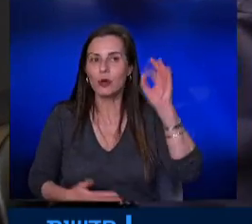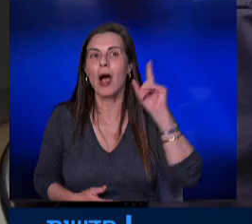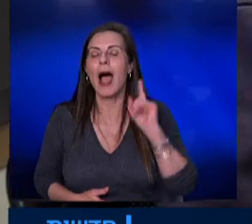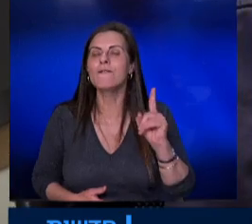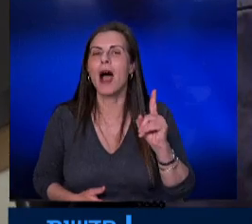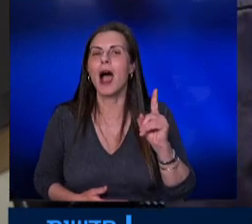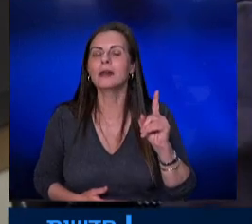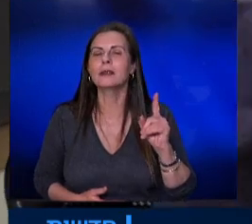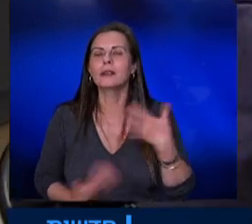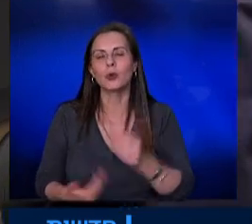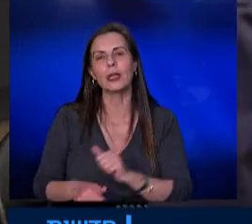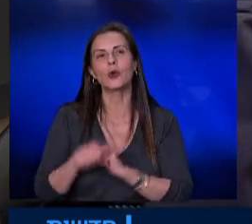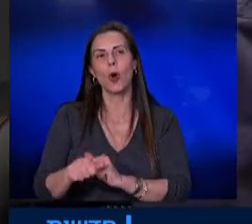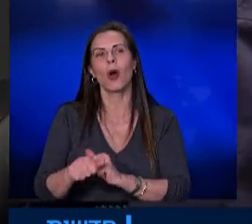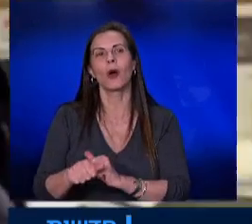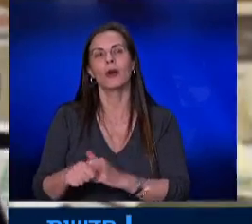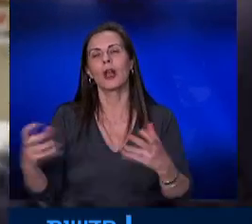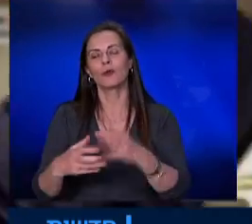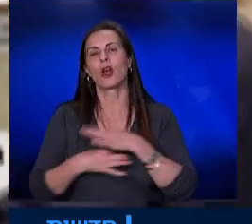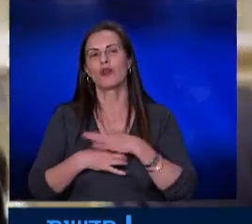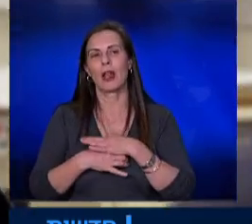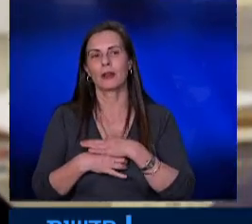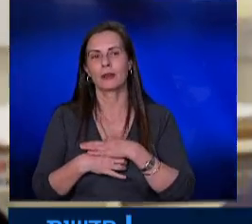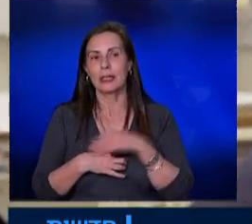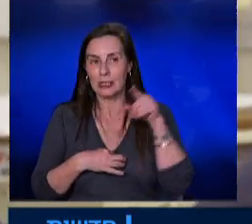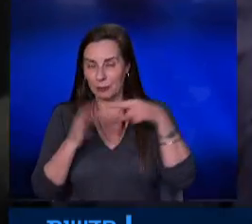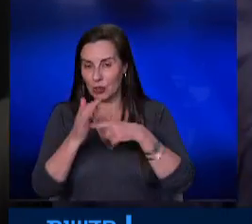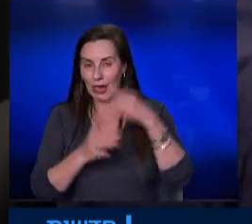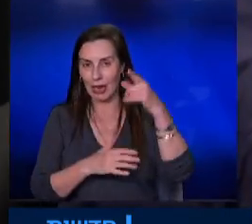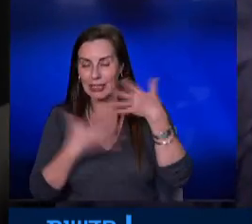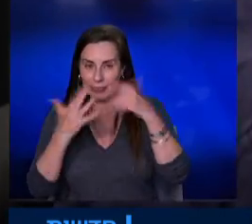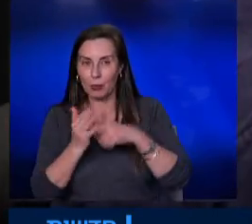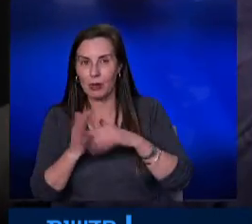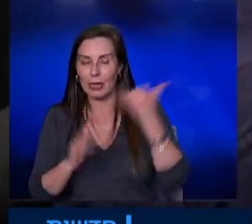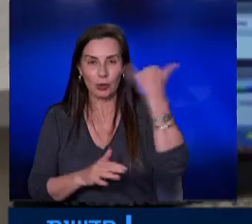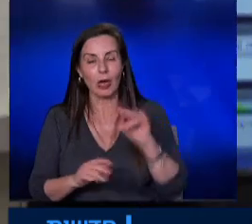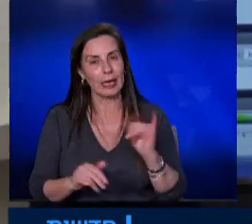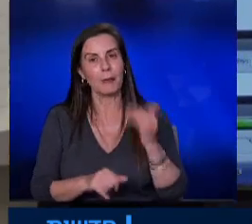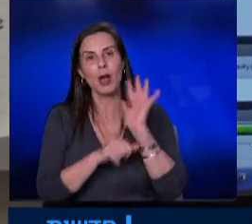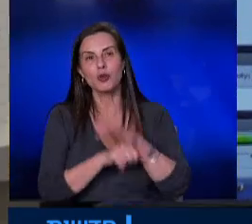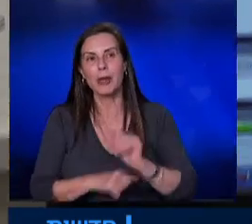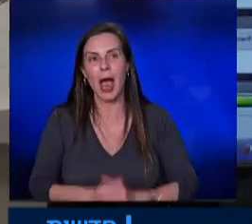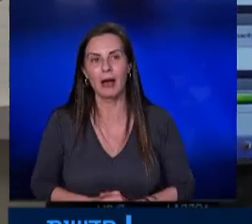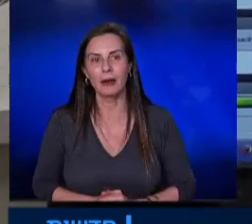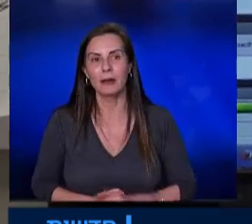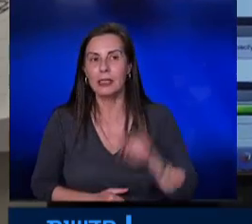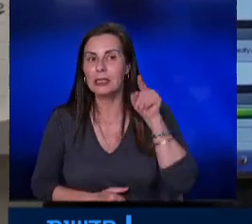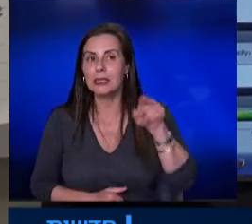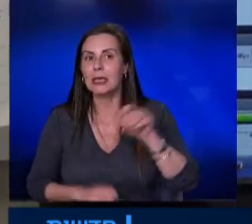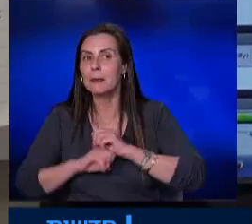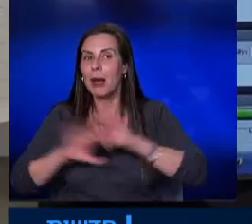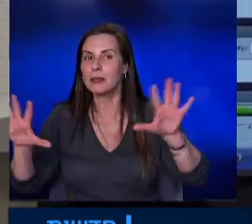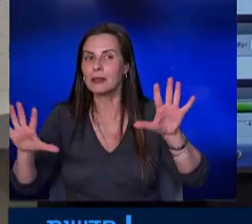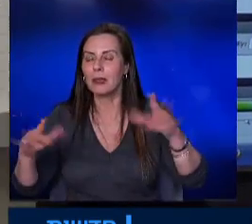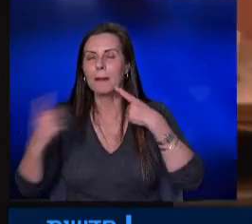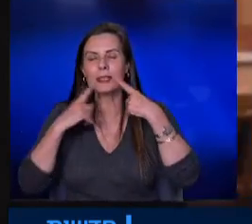אבל זה מחזק את הנבחרת שלנו. הנה, זה למשל סיפור על איך קריקטורה משפיעה. הקריקטורה הזאת התפרסמה